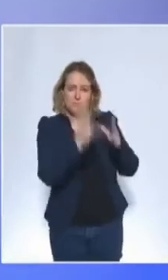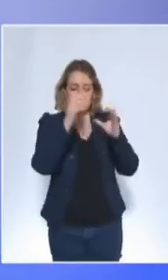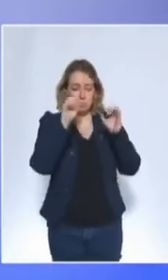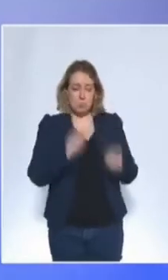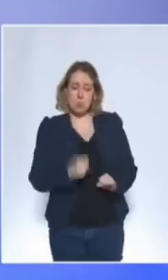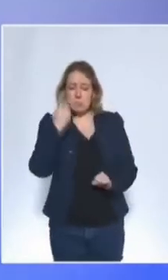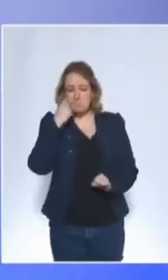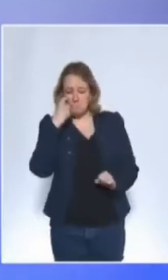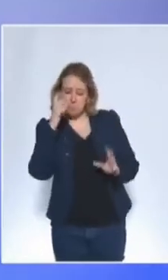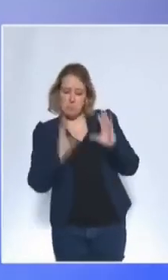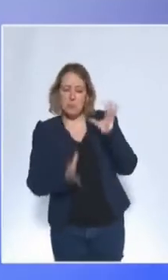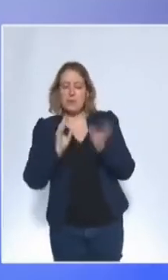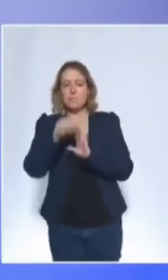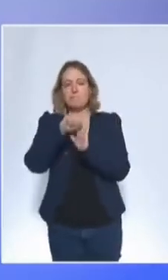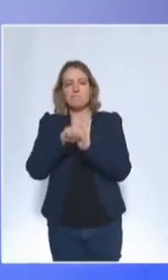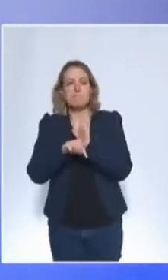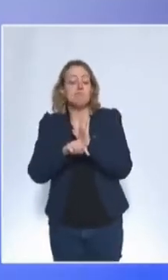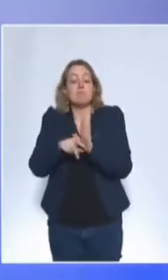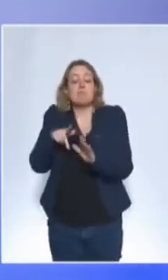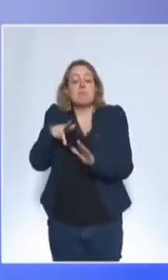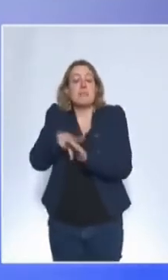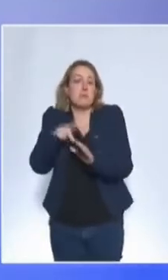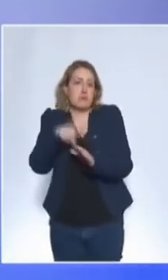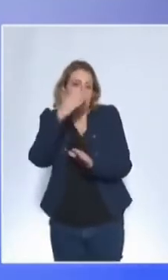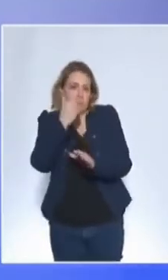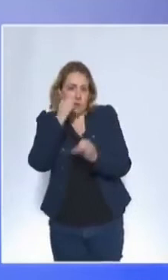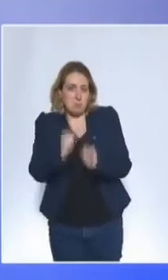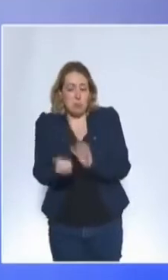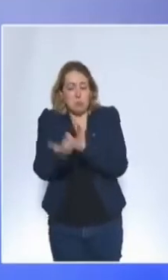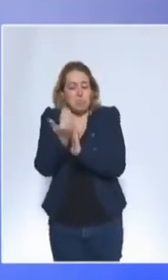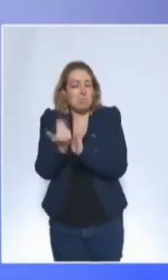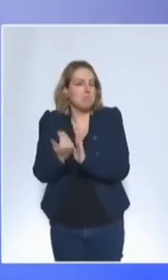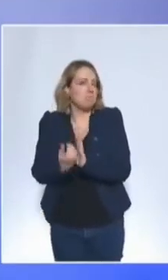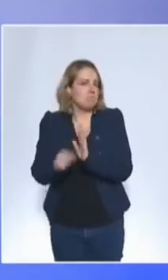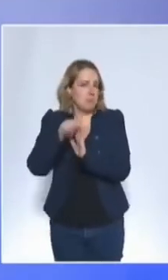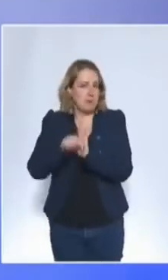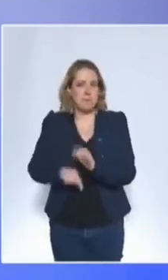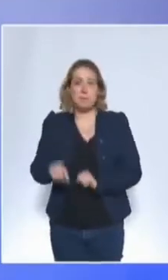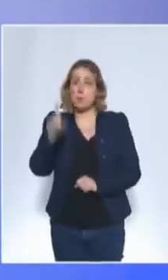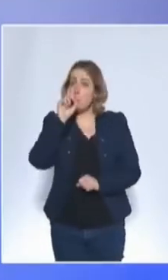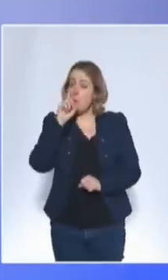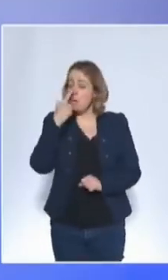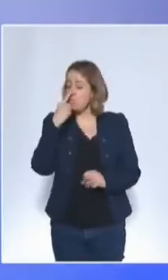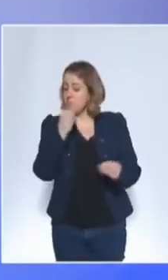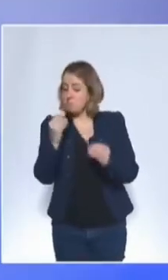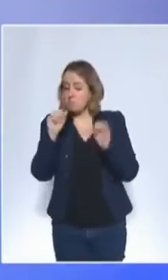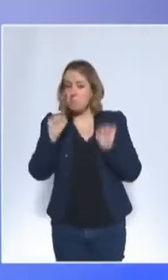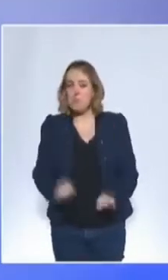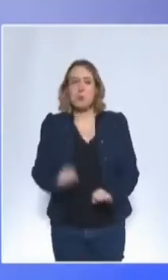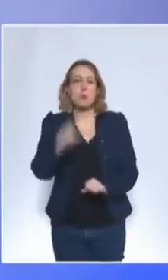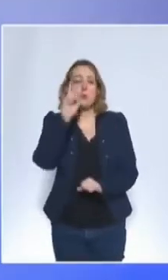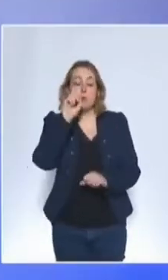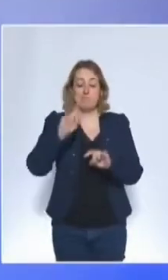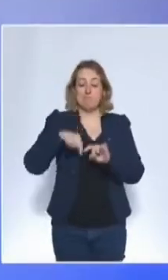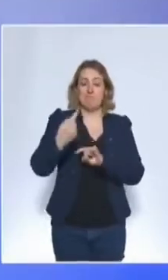contraintes dès les premiers jours de février nous pouvons l'envisager parce que nous disposerons très bientôt d'un